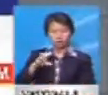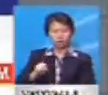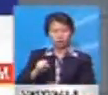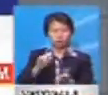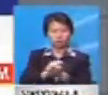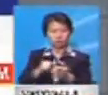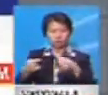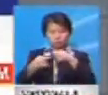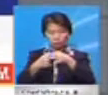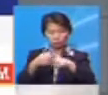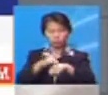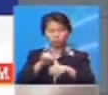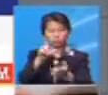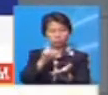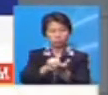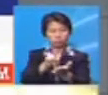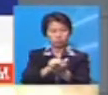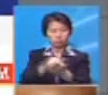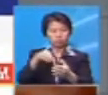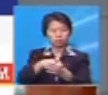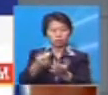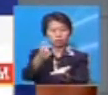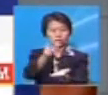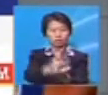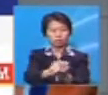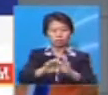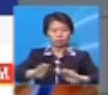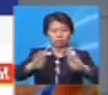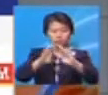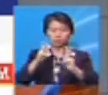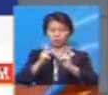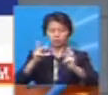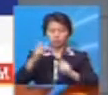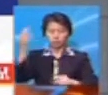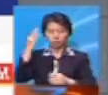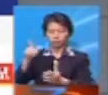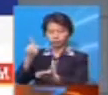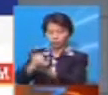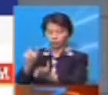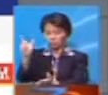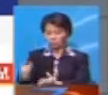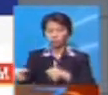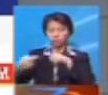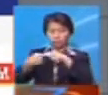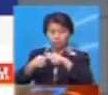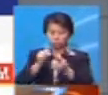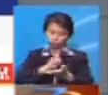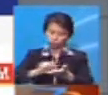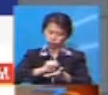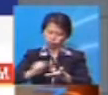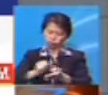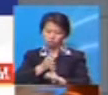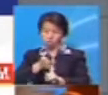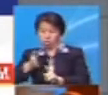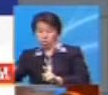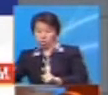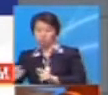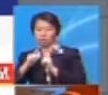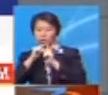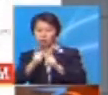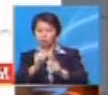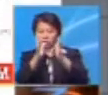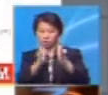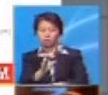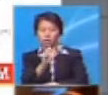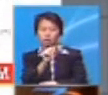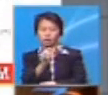itu didakwa dilakukan wartawan berkenaan dalam laporan beritanya Khamis lalu. Wartawan tersebut didakwa menulis luar konteks kenyataan seorang